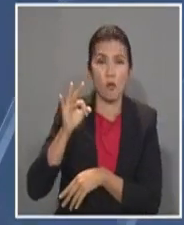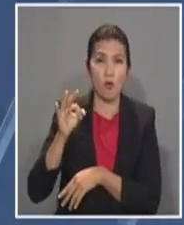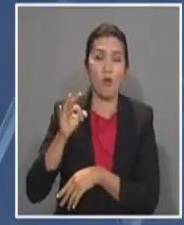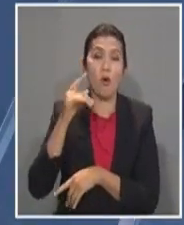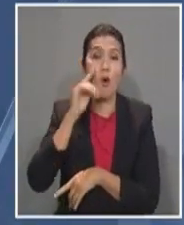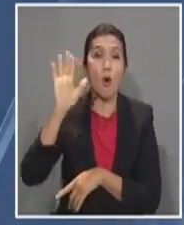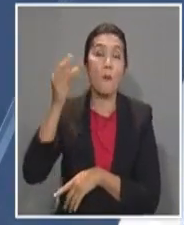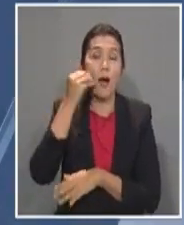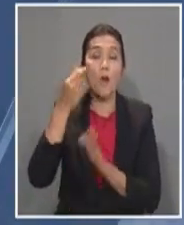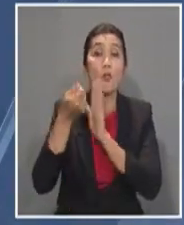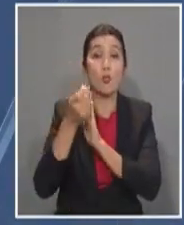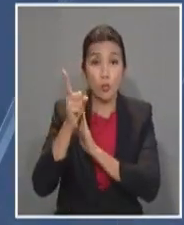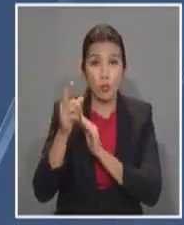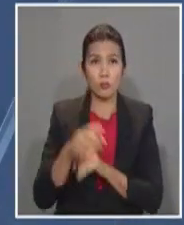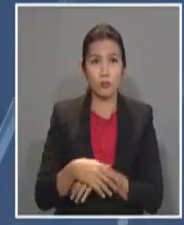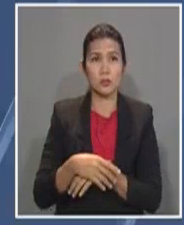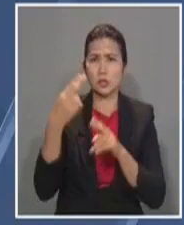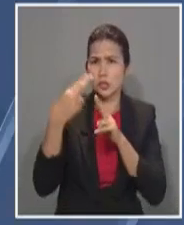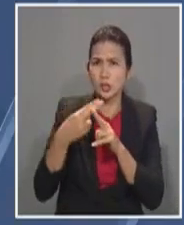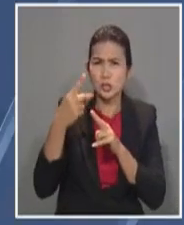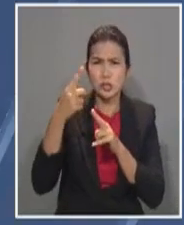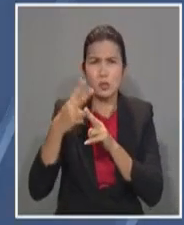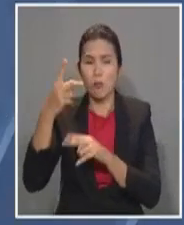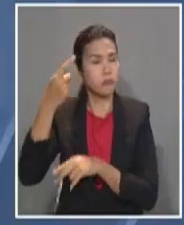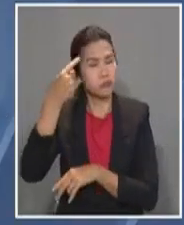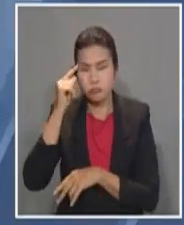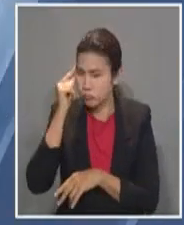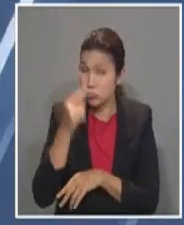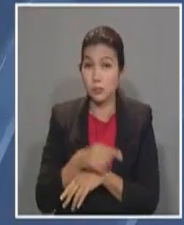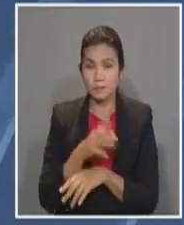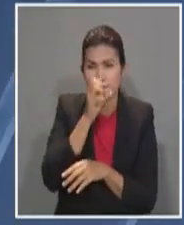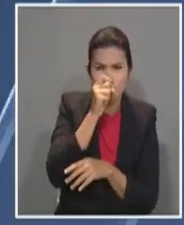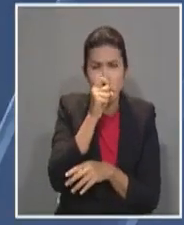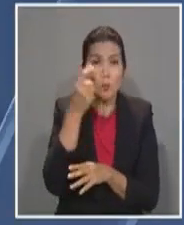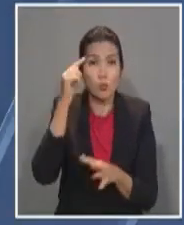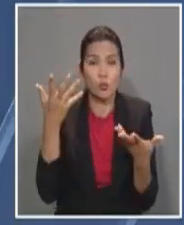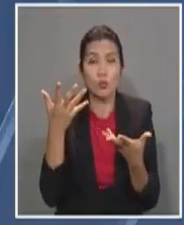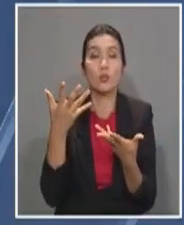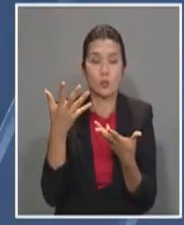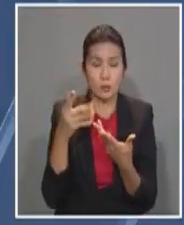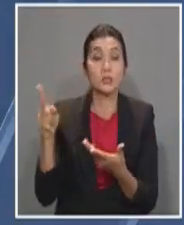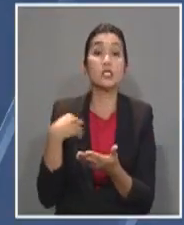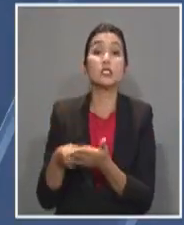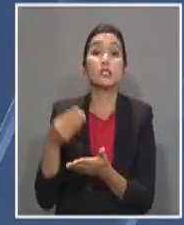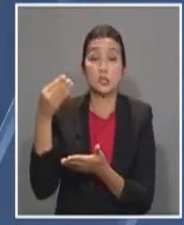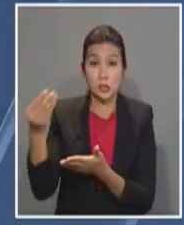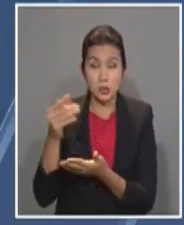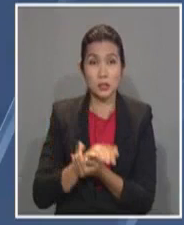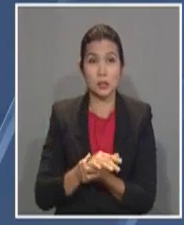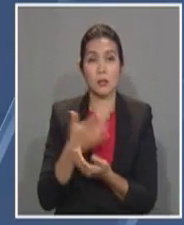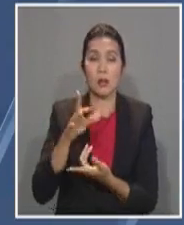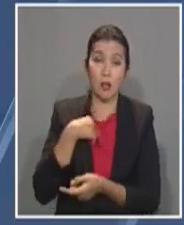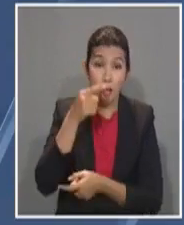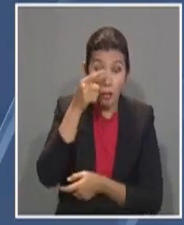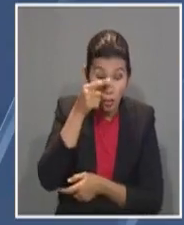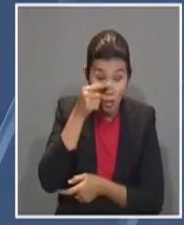ภาวาปีอุดร ชื่อจริงนามสกุลจริง ไม่รู้ไม่รู ้ไม่เปิดเผย กันนะคะค่ะแล้วก็เนี่ยค่ะก็เวลาง่ว